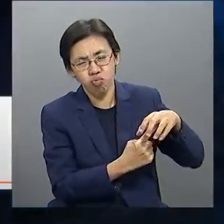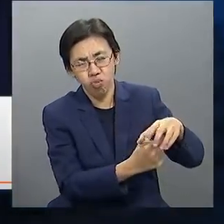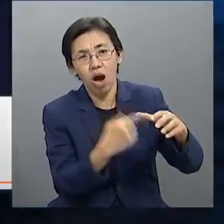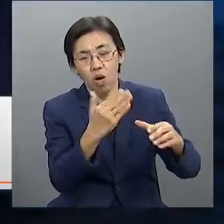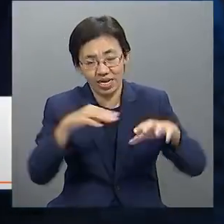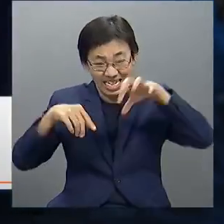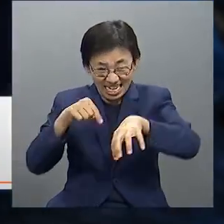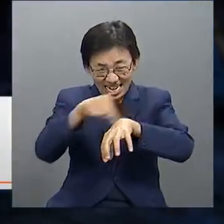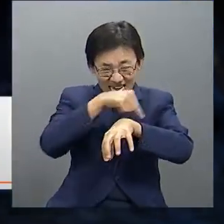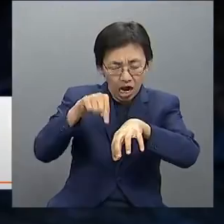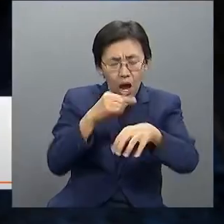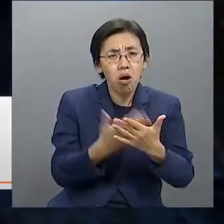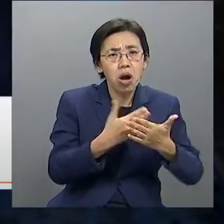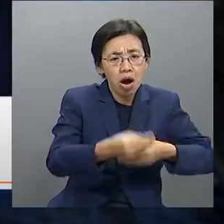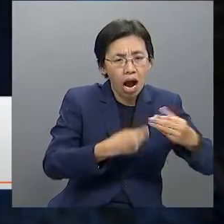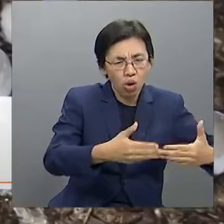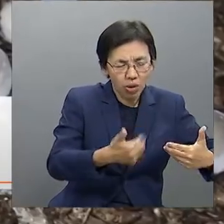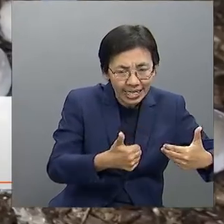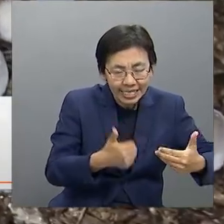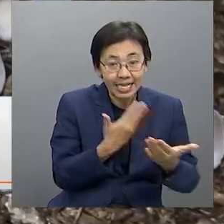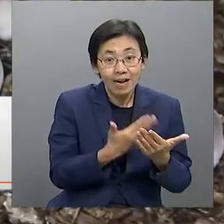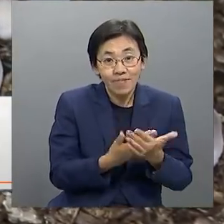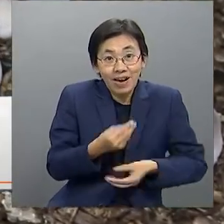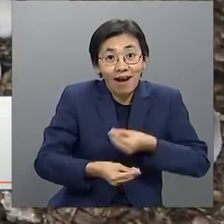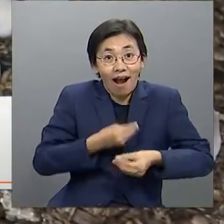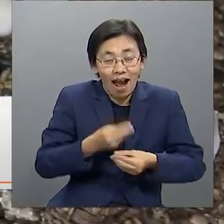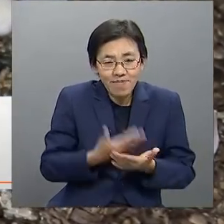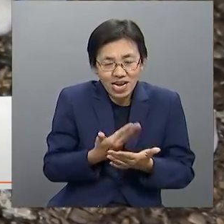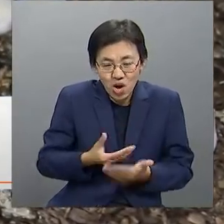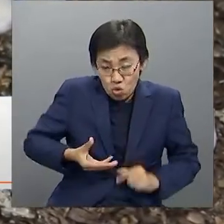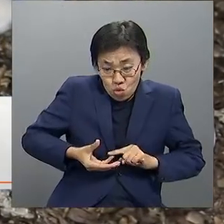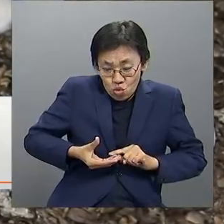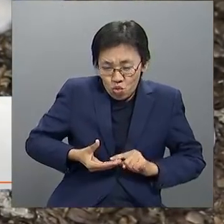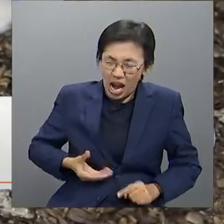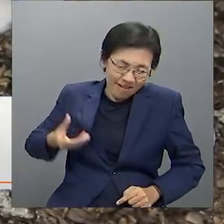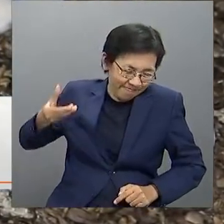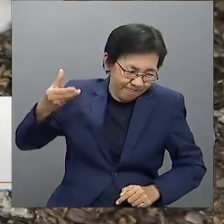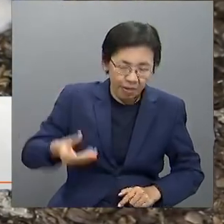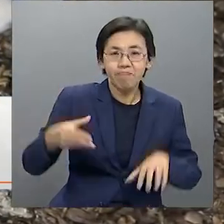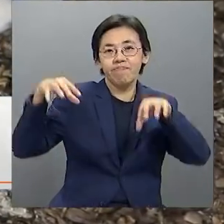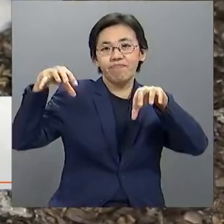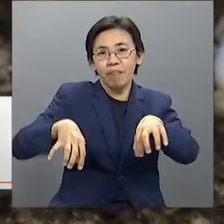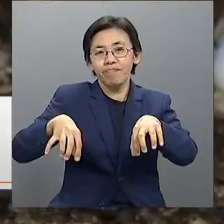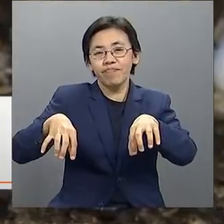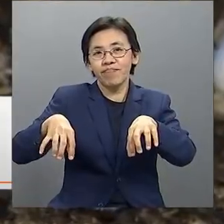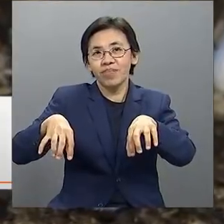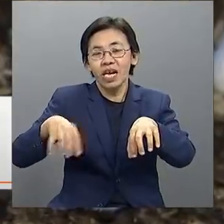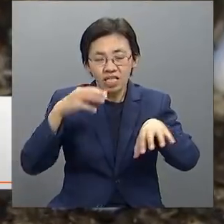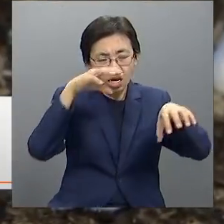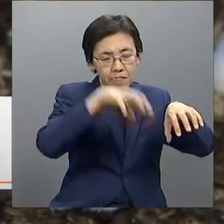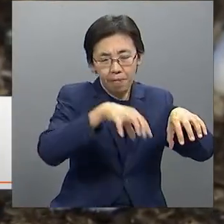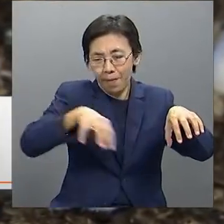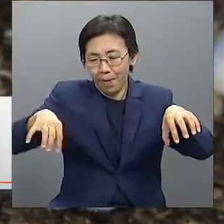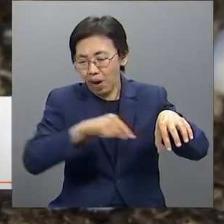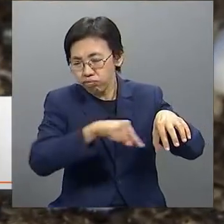น่าพอใจครับก็เลยนำเงินที่ได้จากการขายเห็ดเนี่ยลงทุนขยายเพิ่มต ตอนนี้5โรงเรือนแล้วครับและเมื่อเก็บ